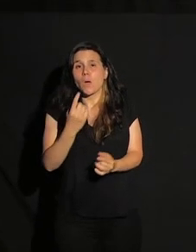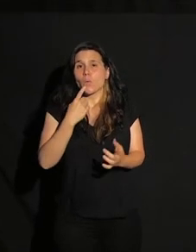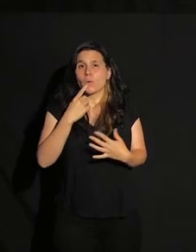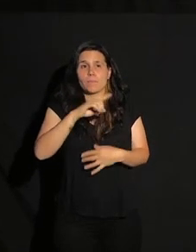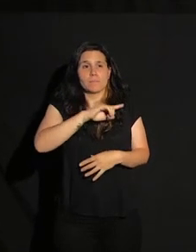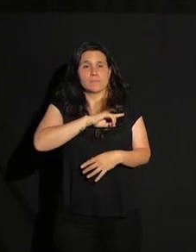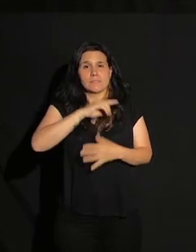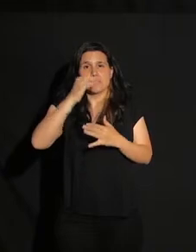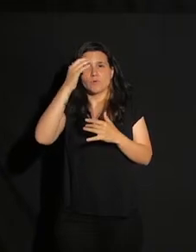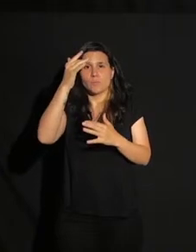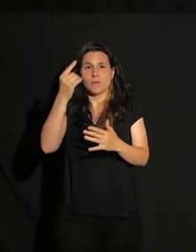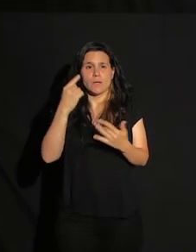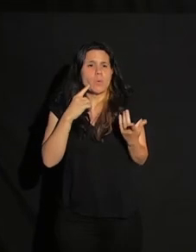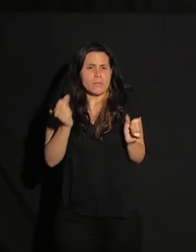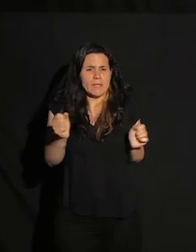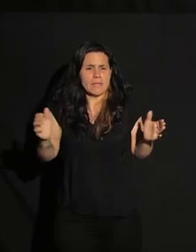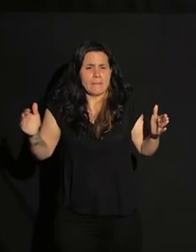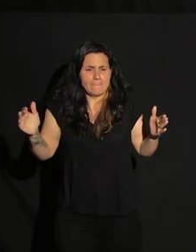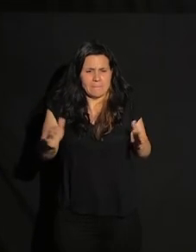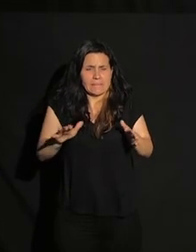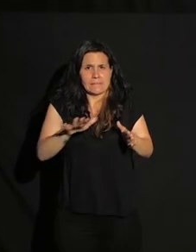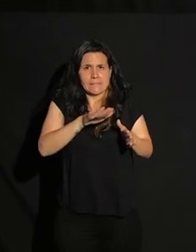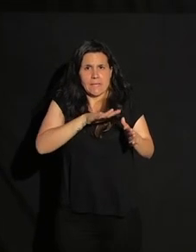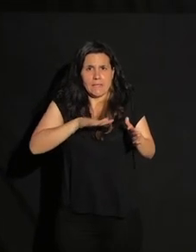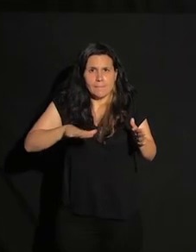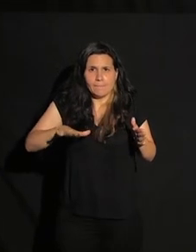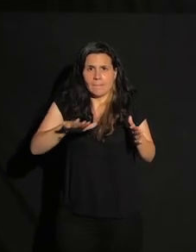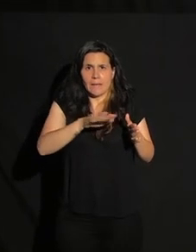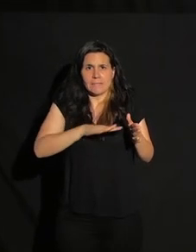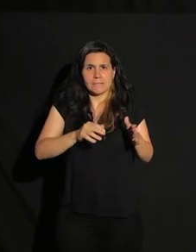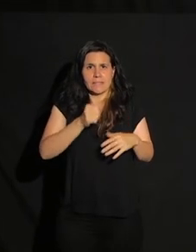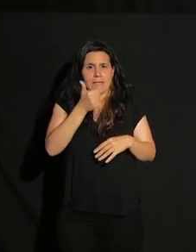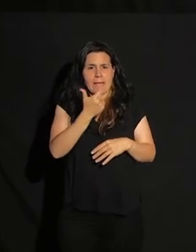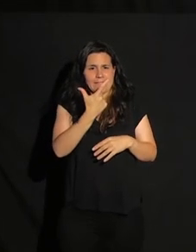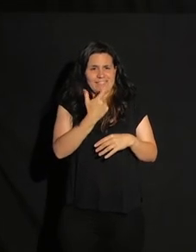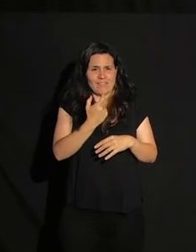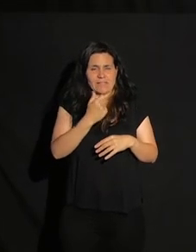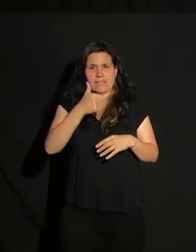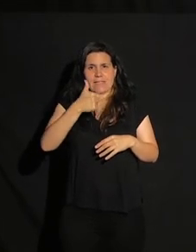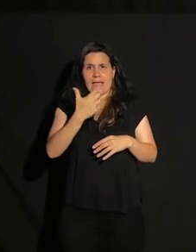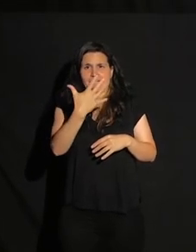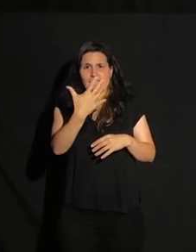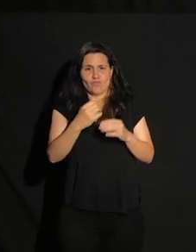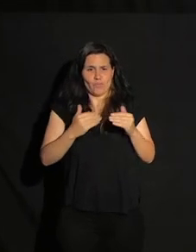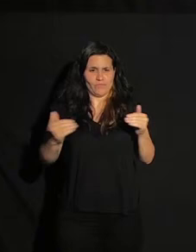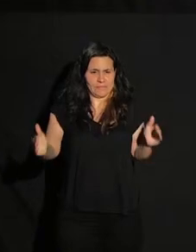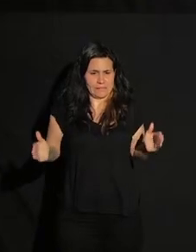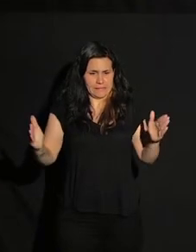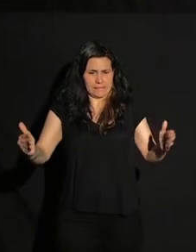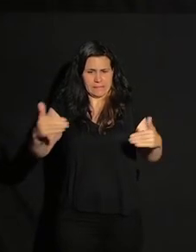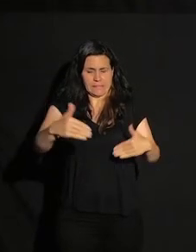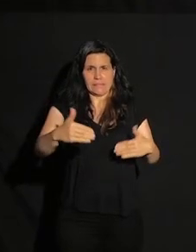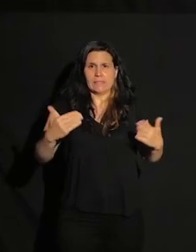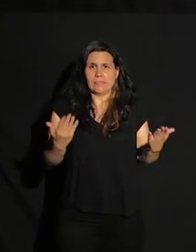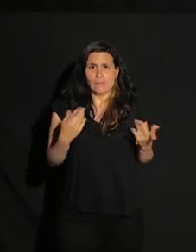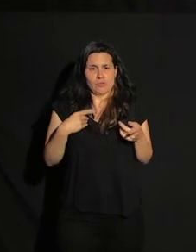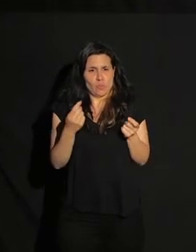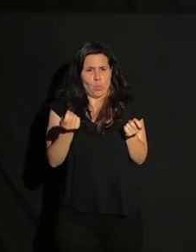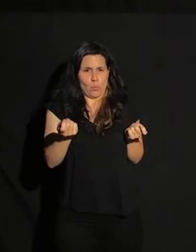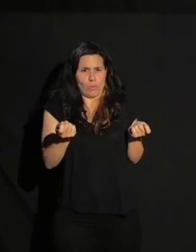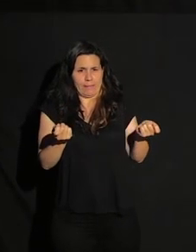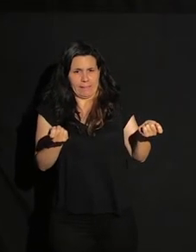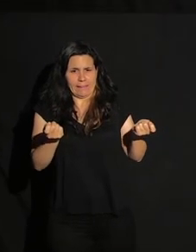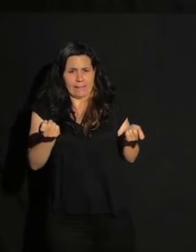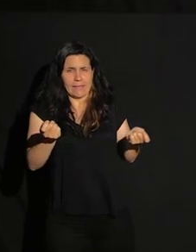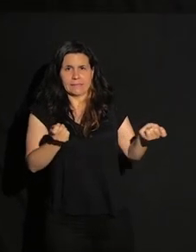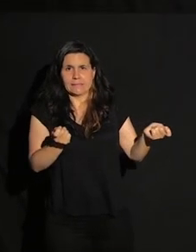mit dem wenigen Platz, den ich hatte, von 1,20 Meter mal 1,50 Meter, wo ich da halt rumgetanzt habe, habe ich alles